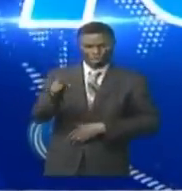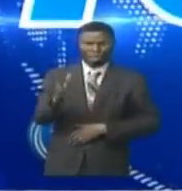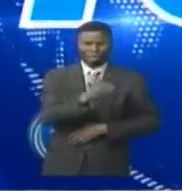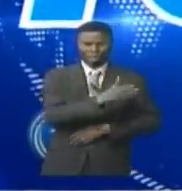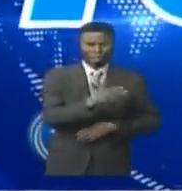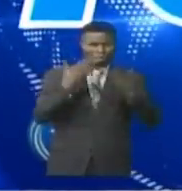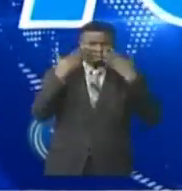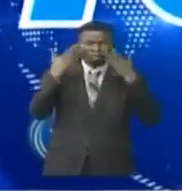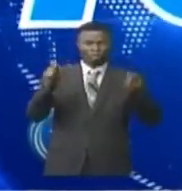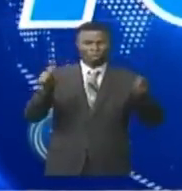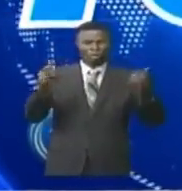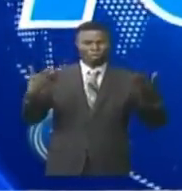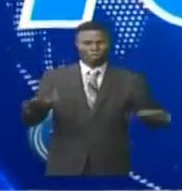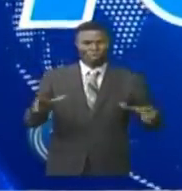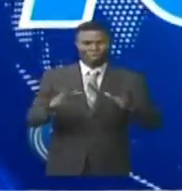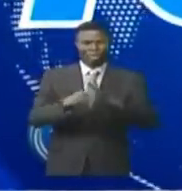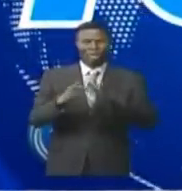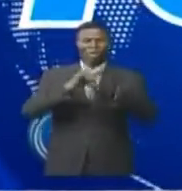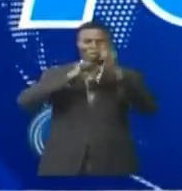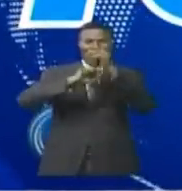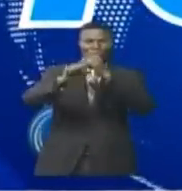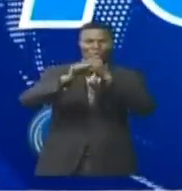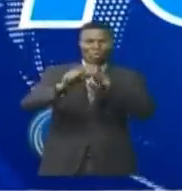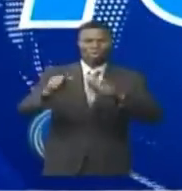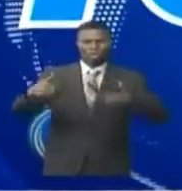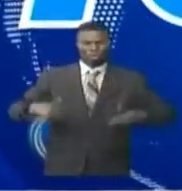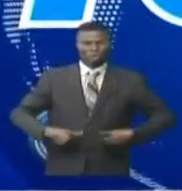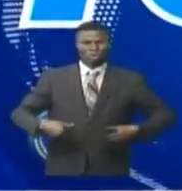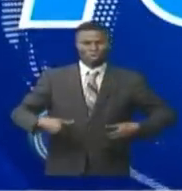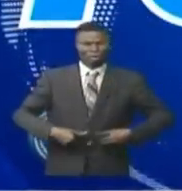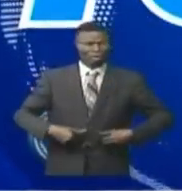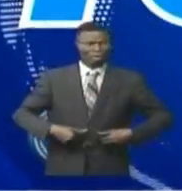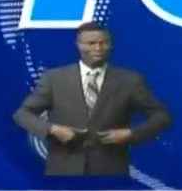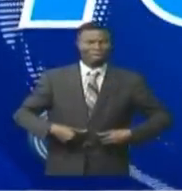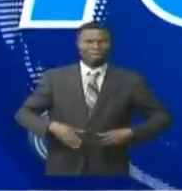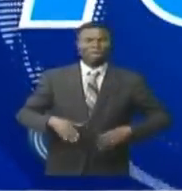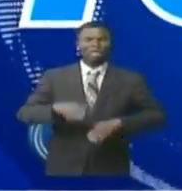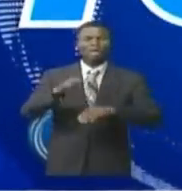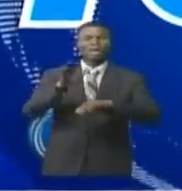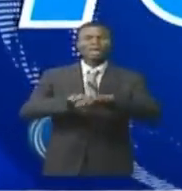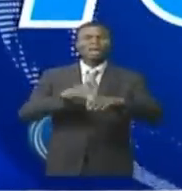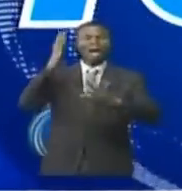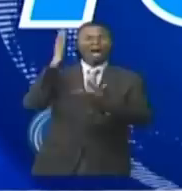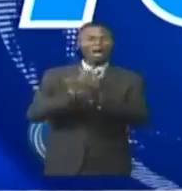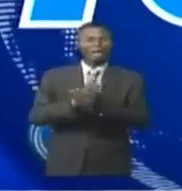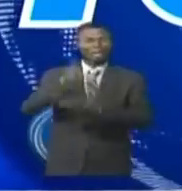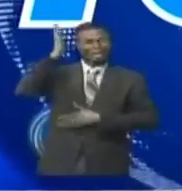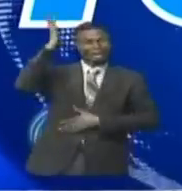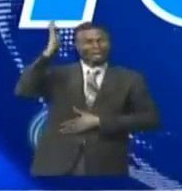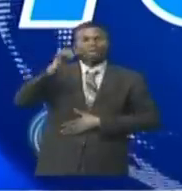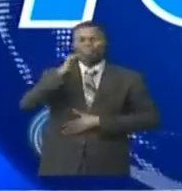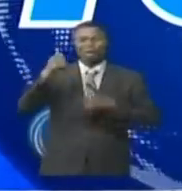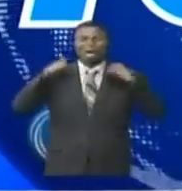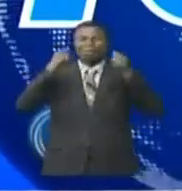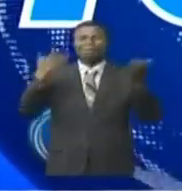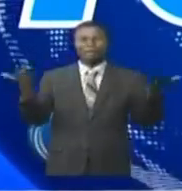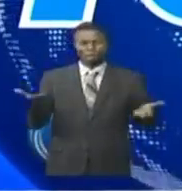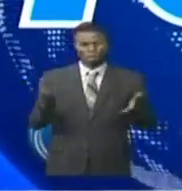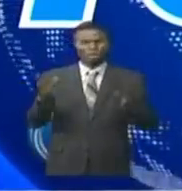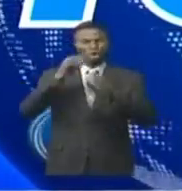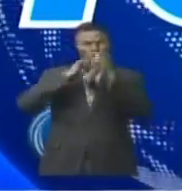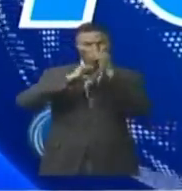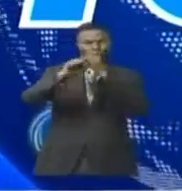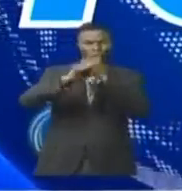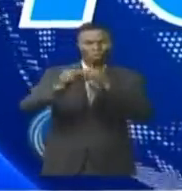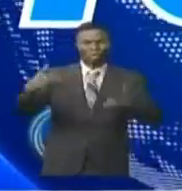et terminons ce journal avec cette sensibilisation de la jeunesse sur le comment éviter le banditisme. Étaient concernés à cette sensibilisation